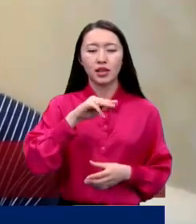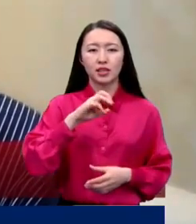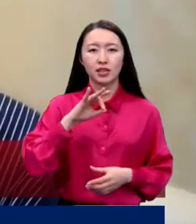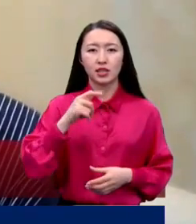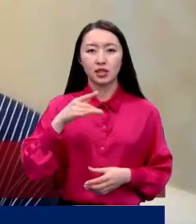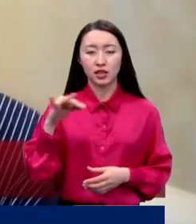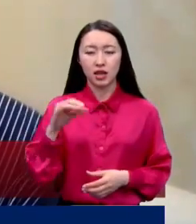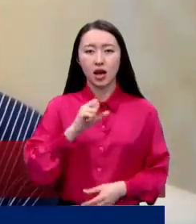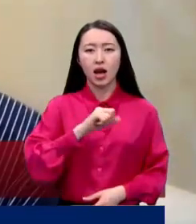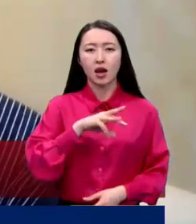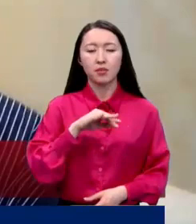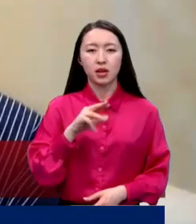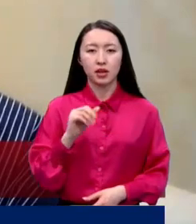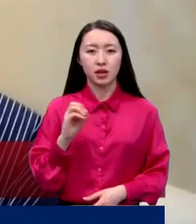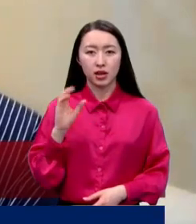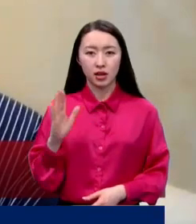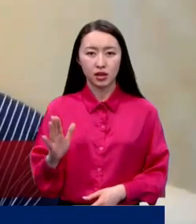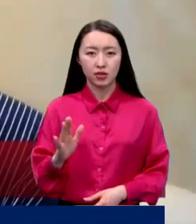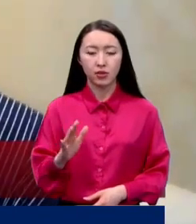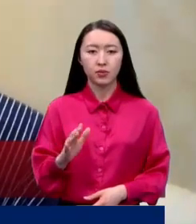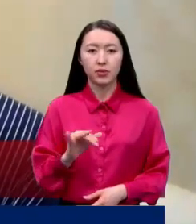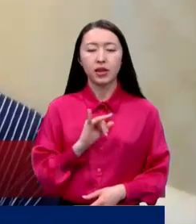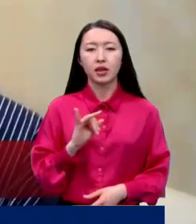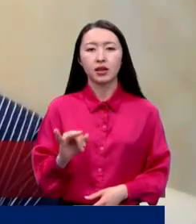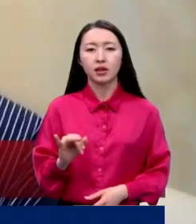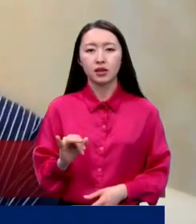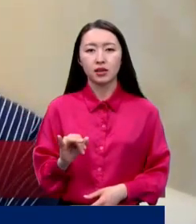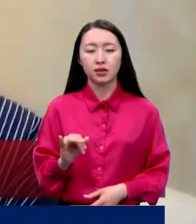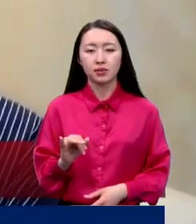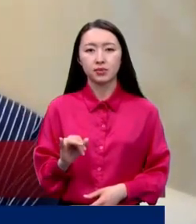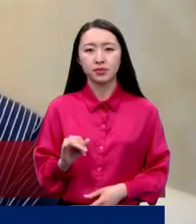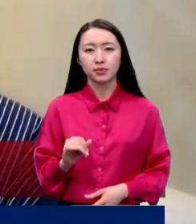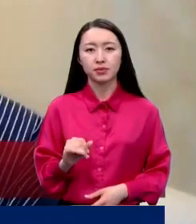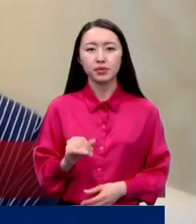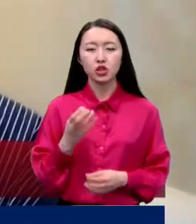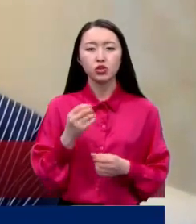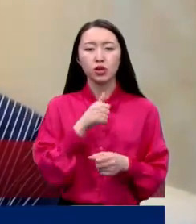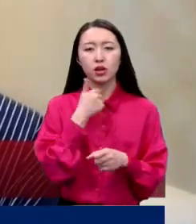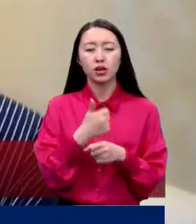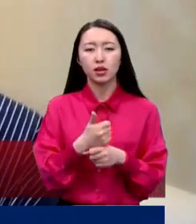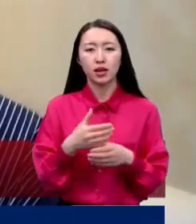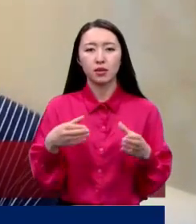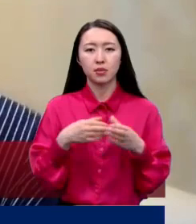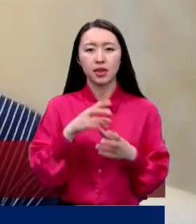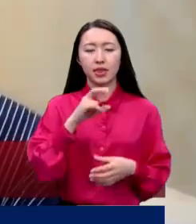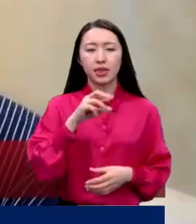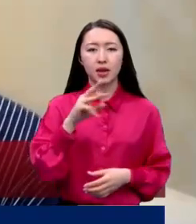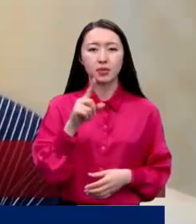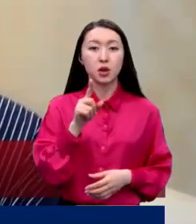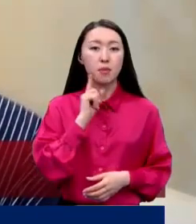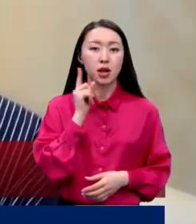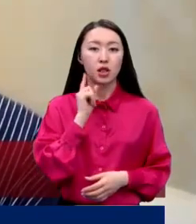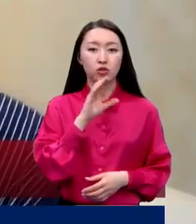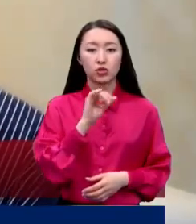Альтаева, Амиртая Байтак и основателя партии Намыс молодого